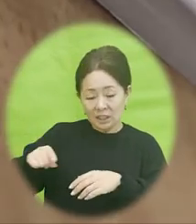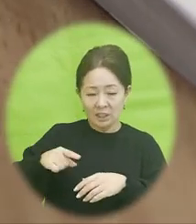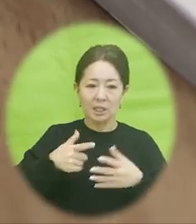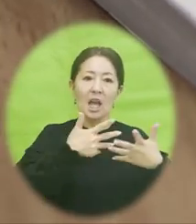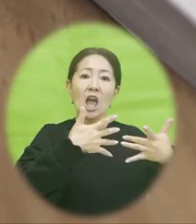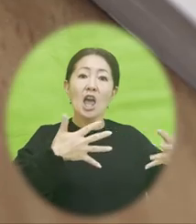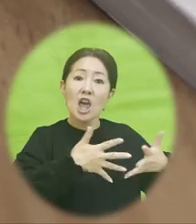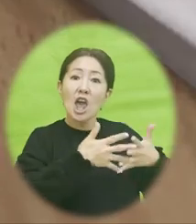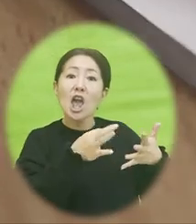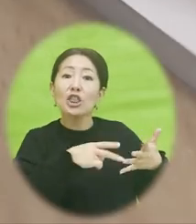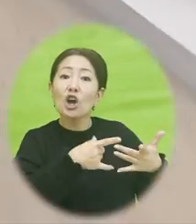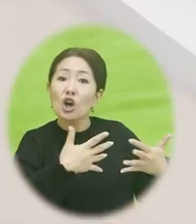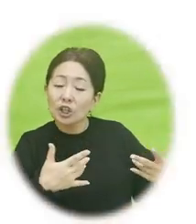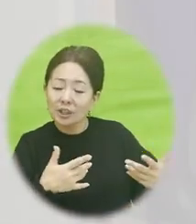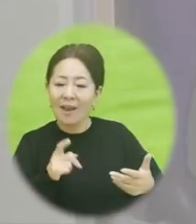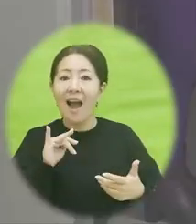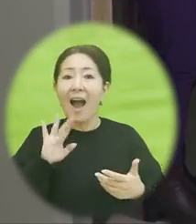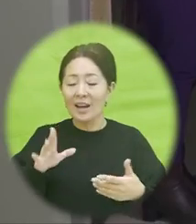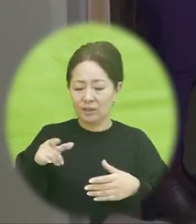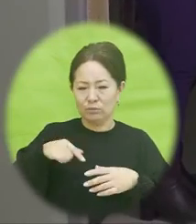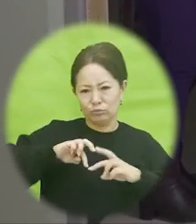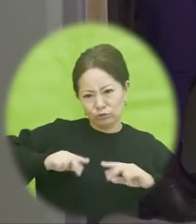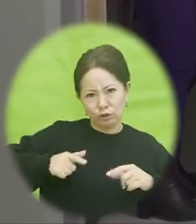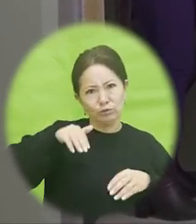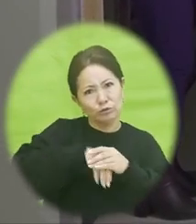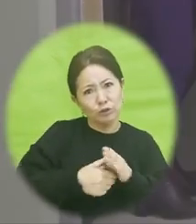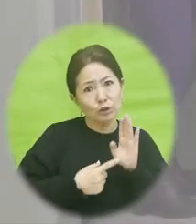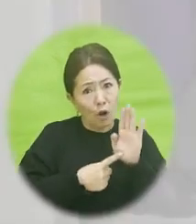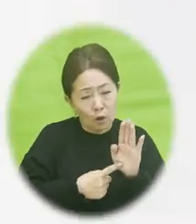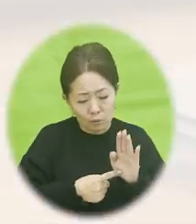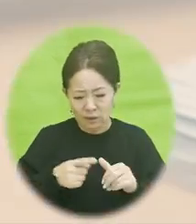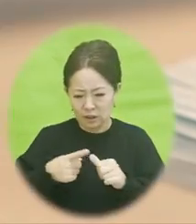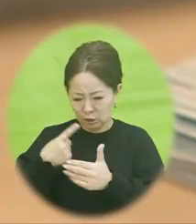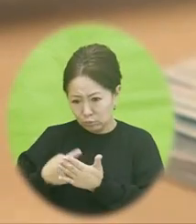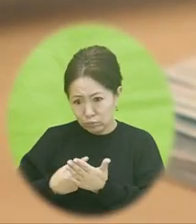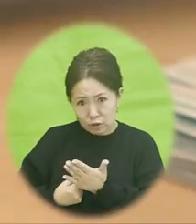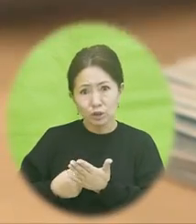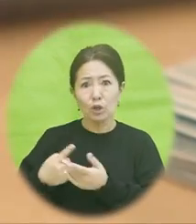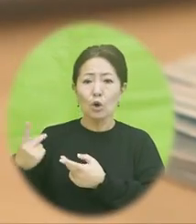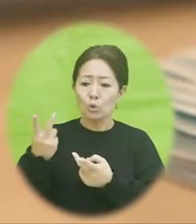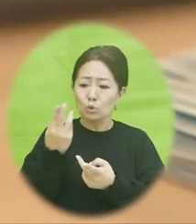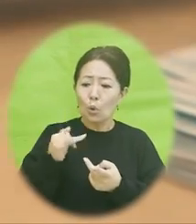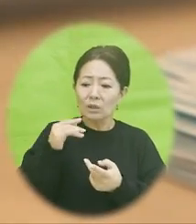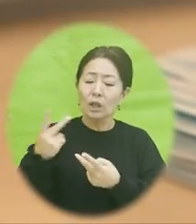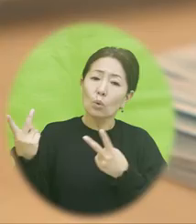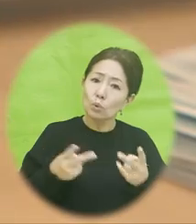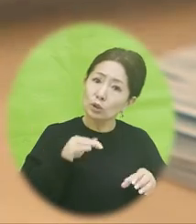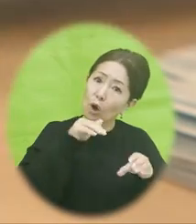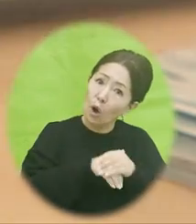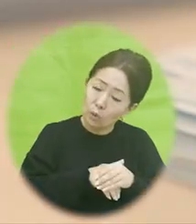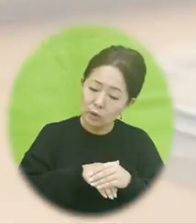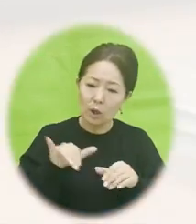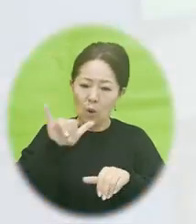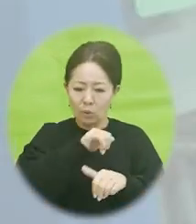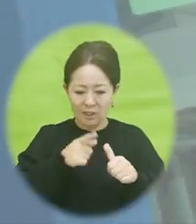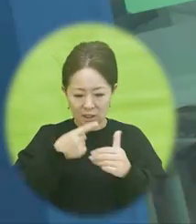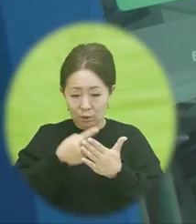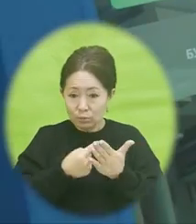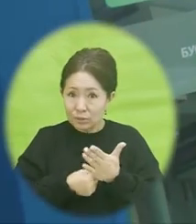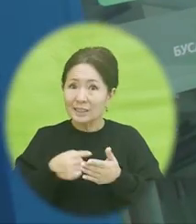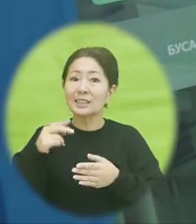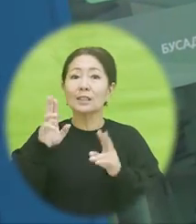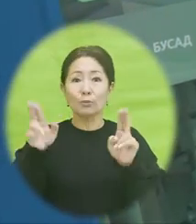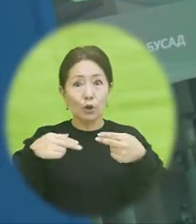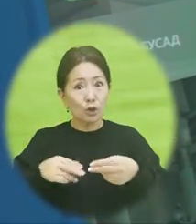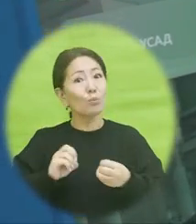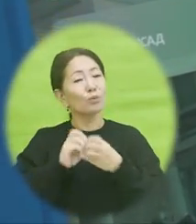хөрөнгийн архивын хуулбарыг захим хэлбэр шилжүүлэх, түүнчлэн бүртгэлийн үйлчилгээнд шуудангийн үйлчилгээг нэвтрүүлэх, улсын бүртгэлийн захим үйлчилгээний